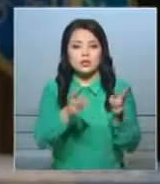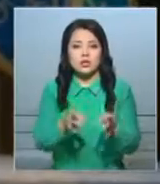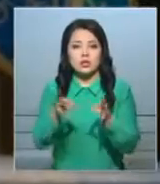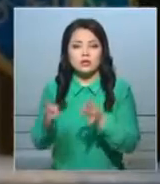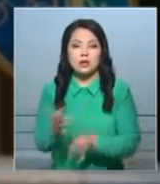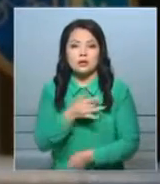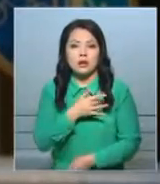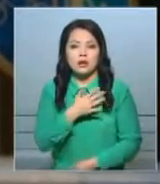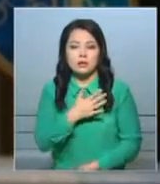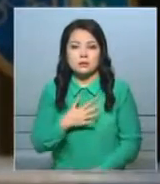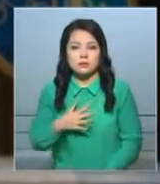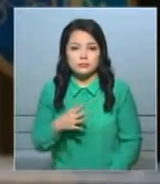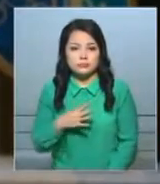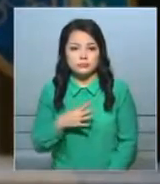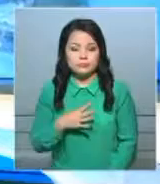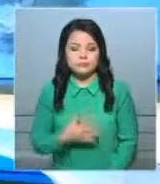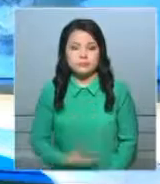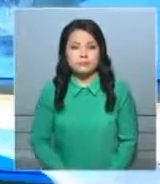жараланған.